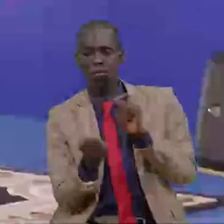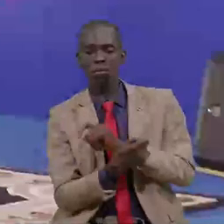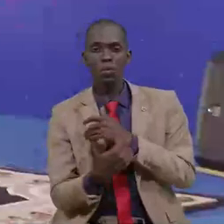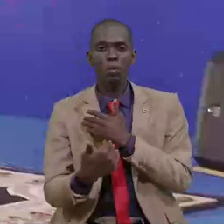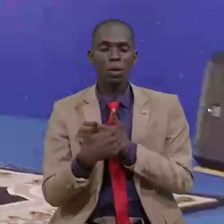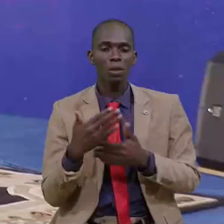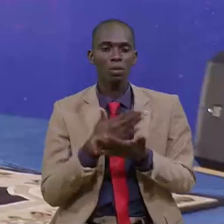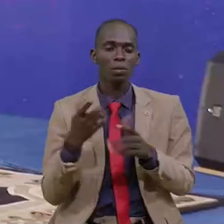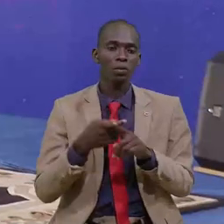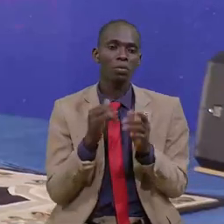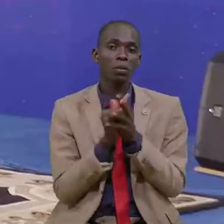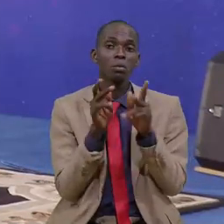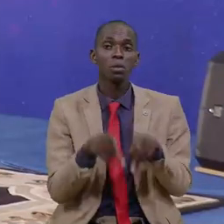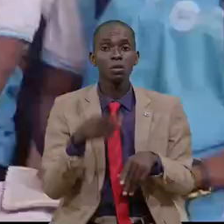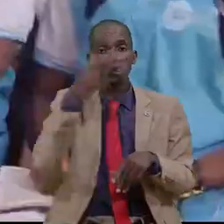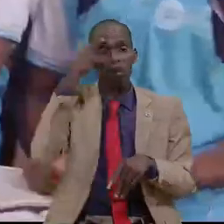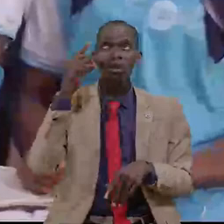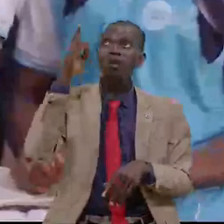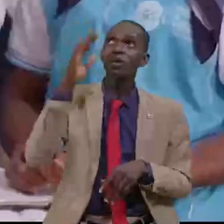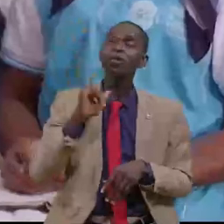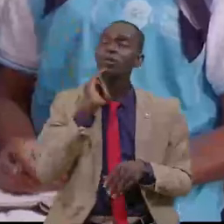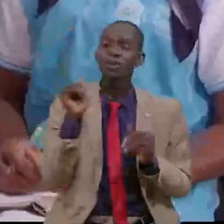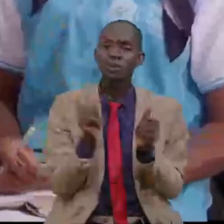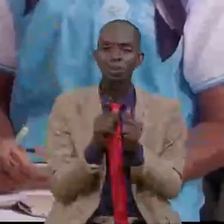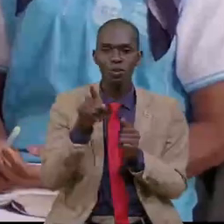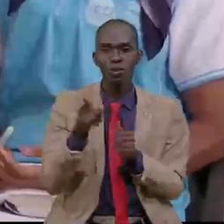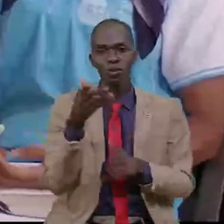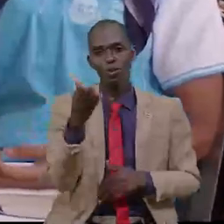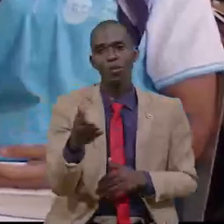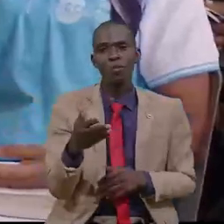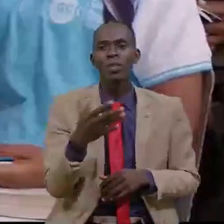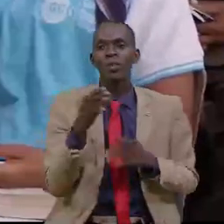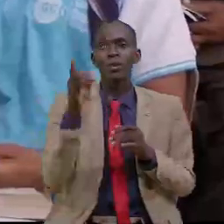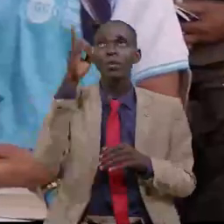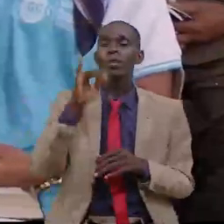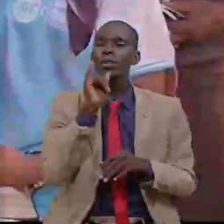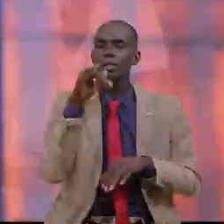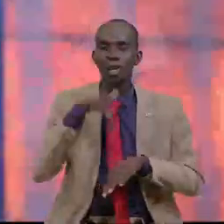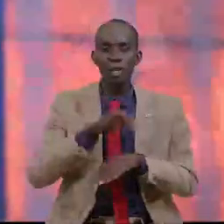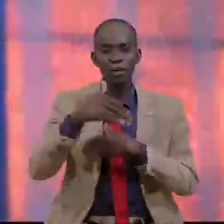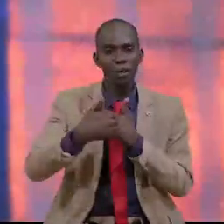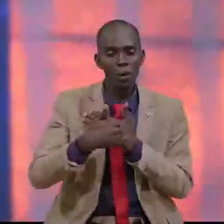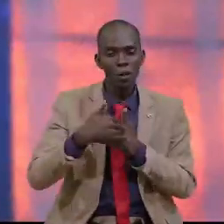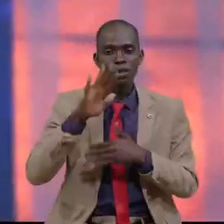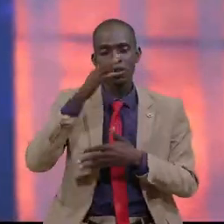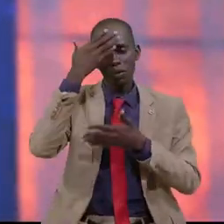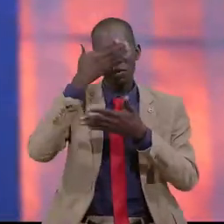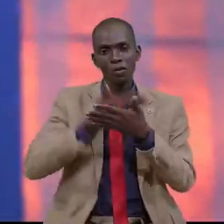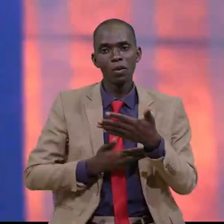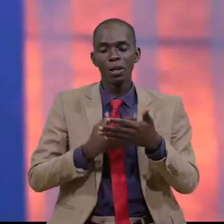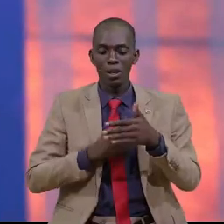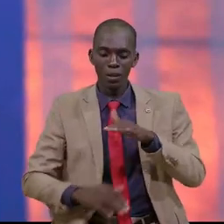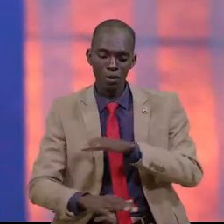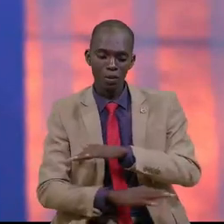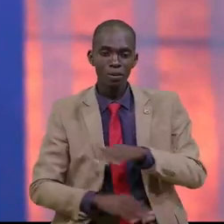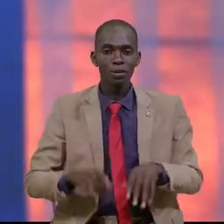dos. Parce que Dieu est derrière toi. Et il est devant toi. Et il est à tes côtés.